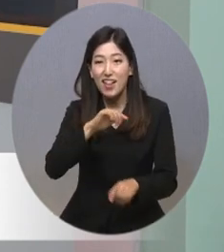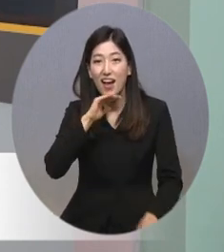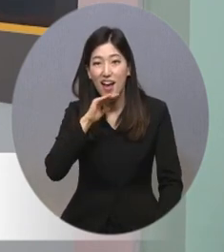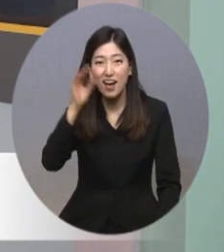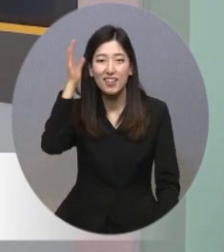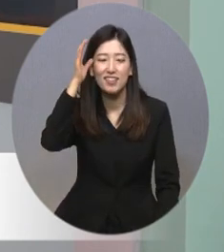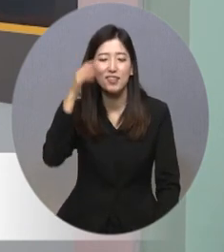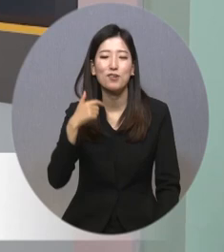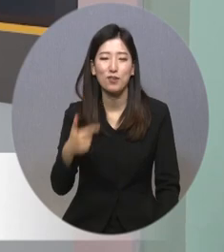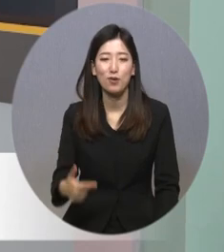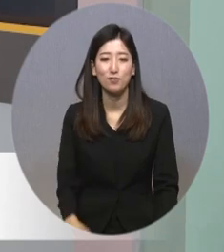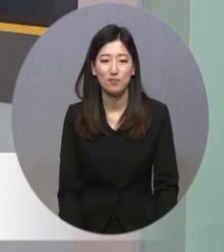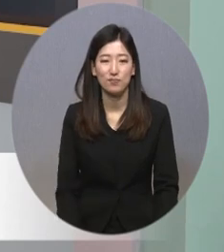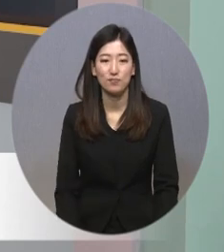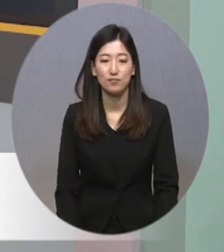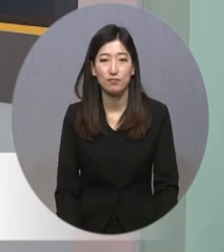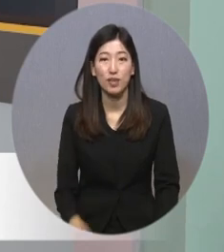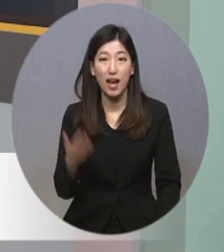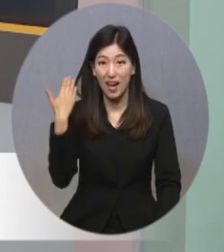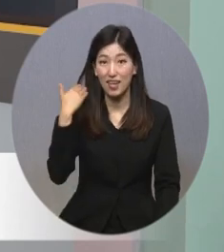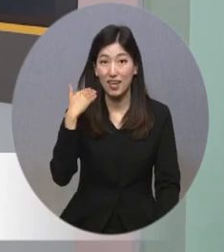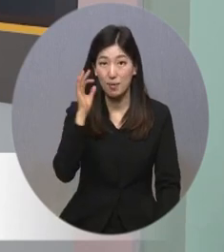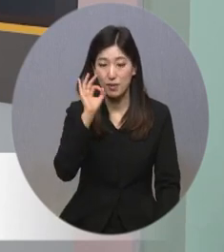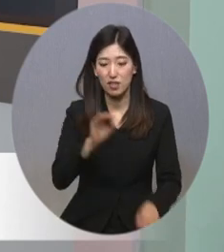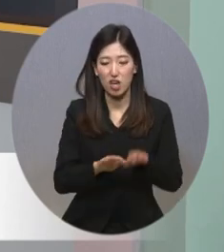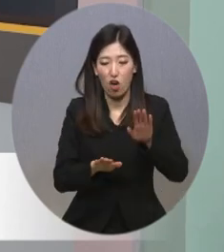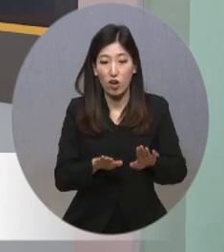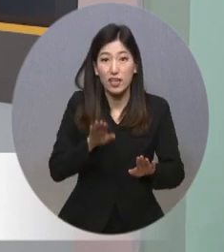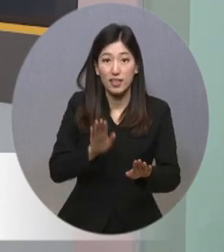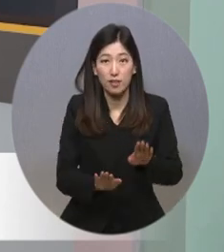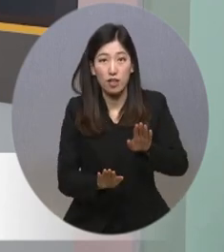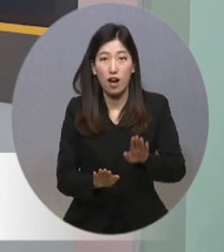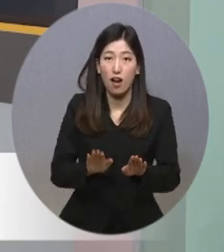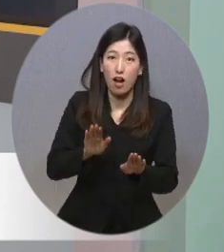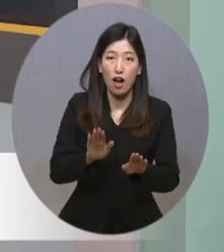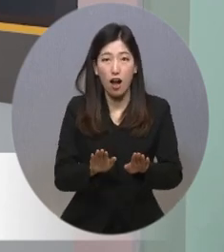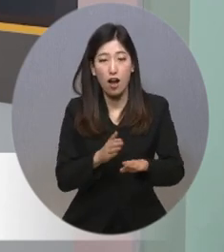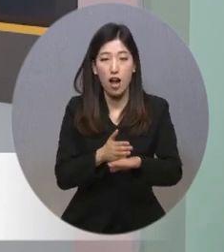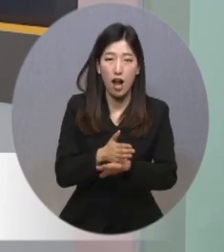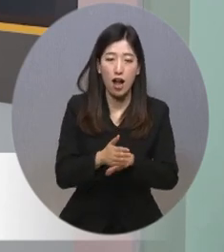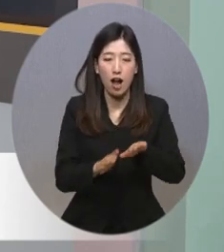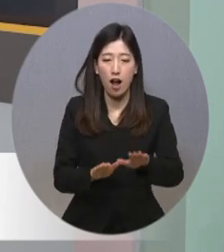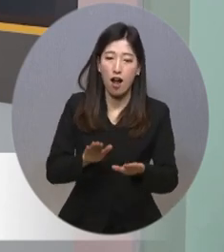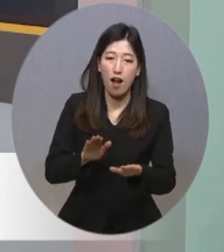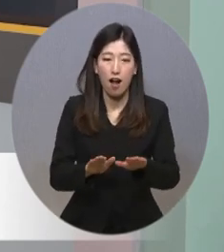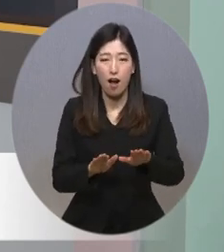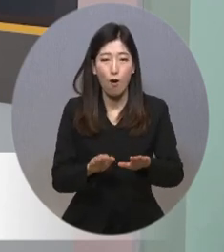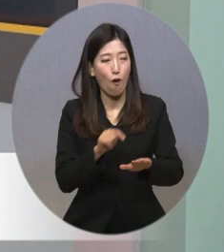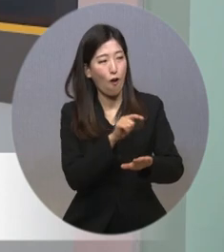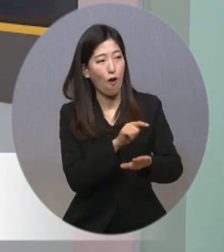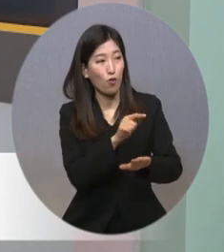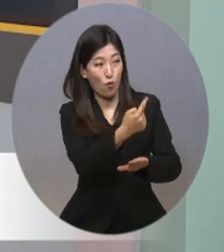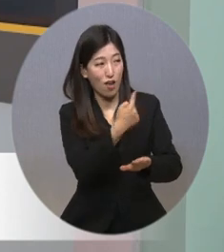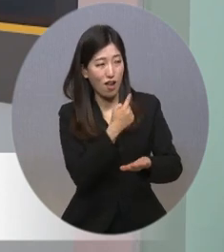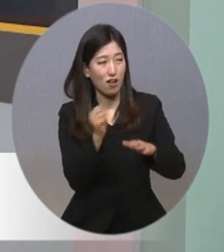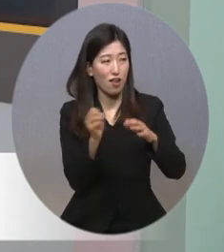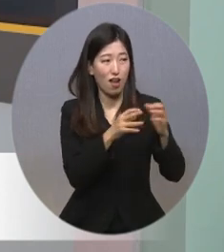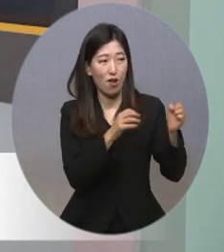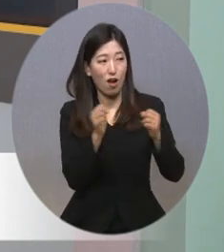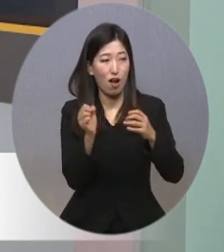있습니다. 걷기 등의 운동을 하면서 서로 대화하는 네, 모습도 많이